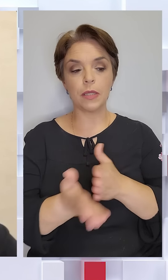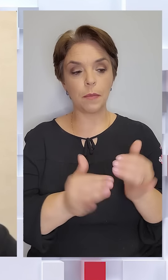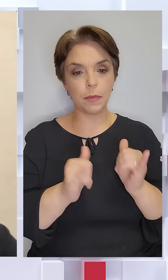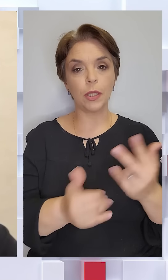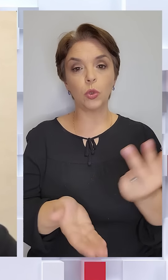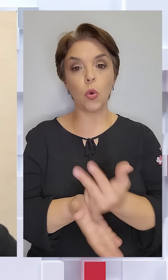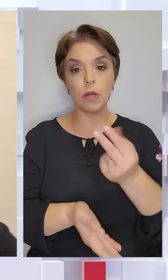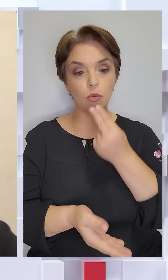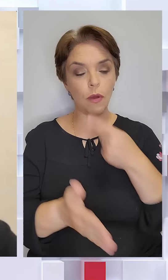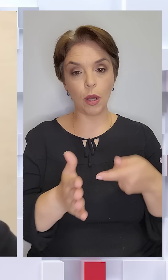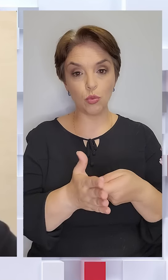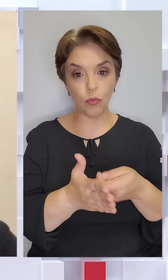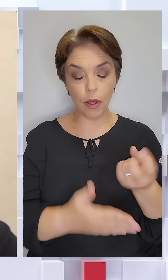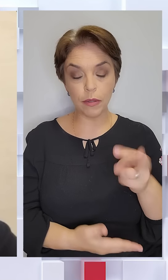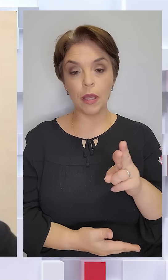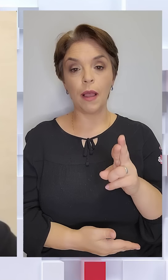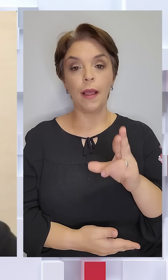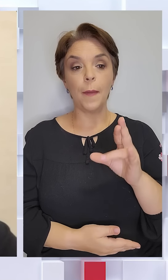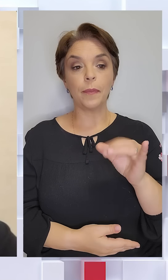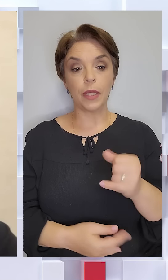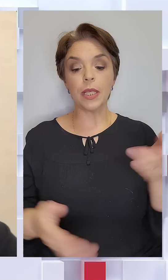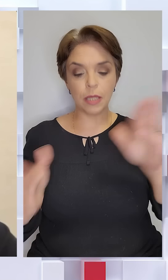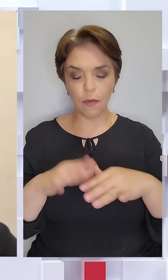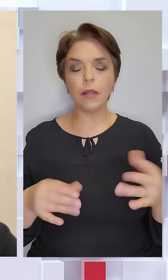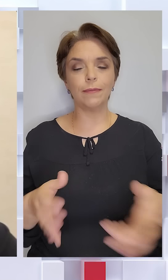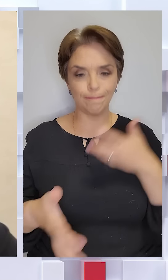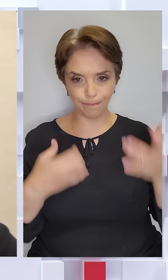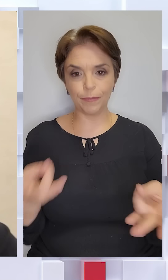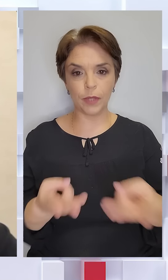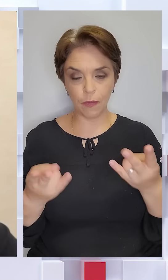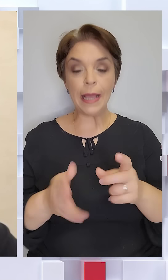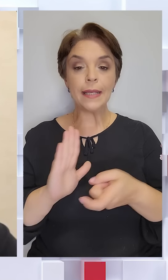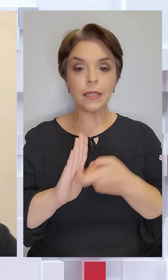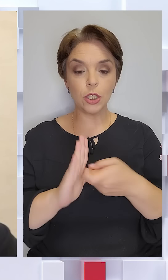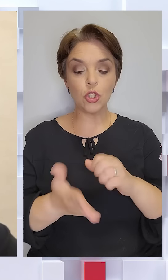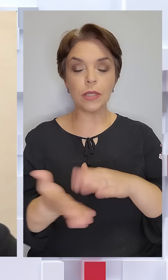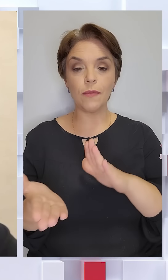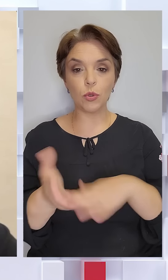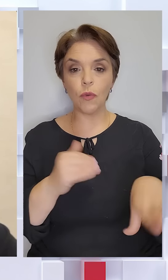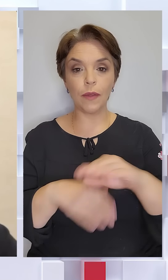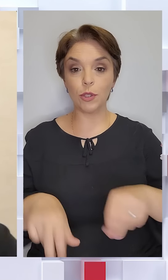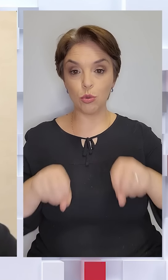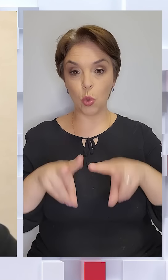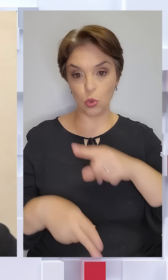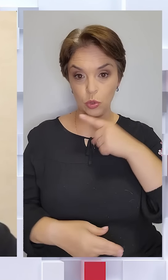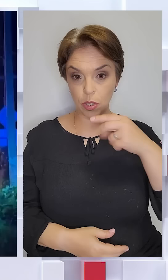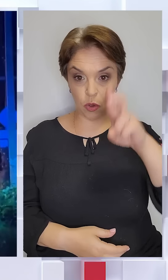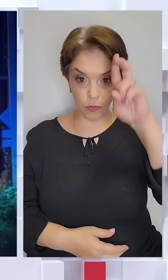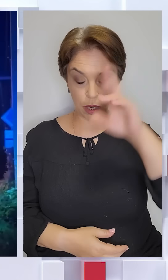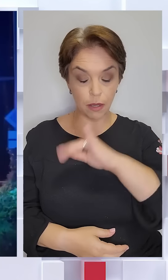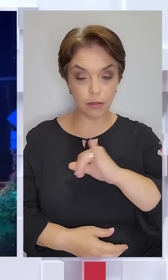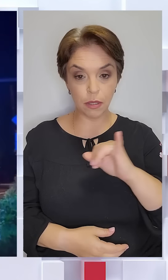забезпечено трьохразове харчування. І завали до цього часу тривають. Слідчі зафіксували всі злочини Російської